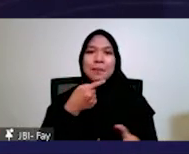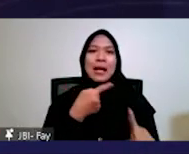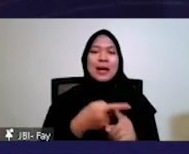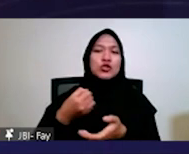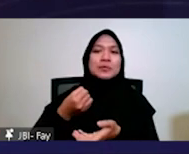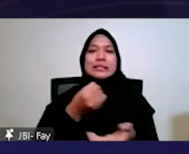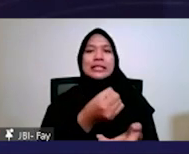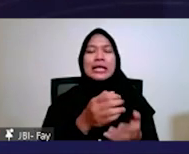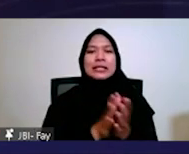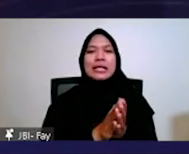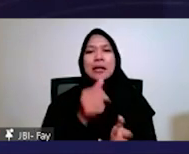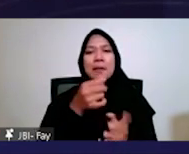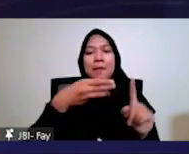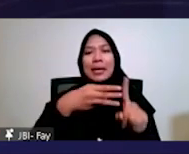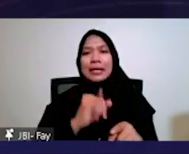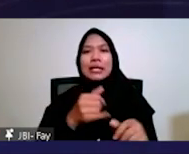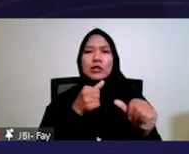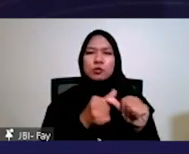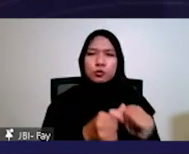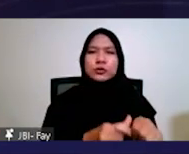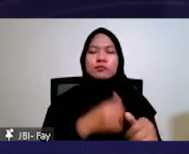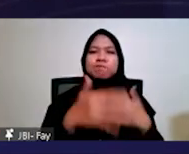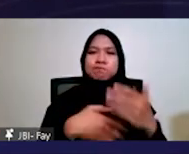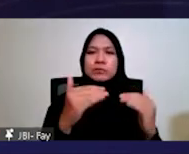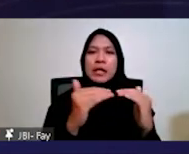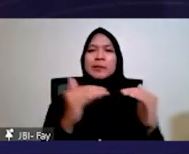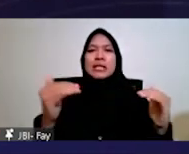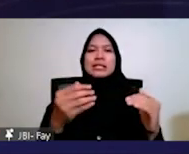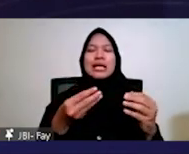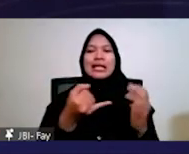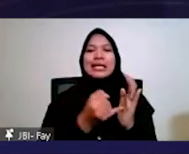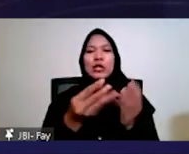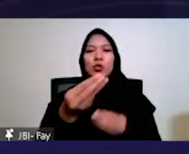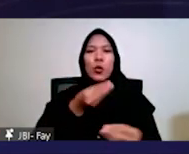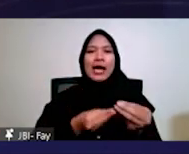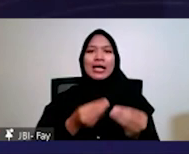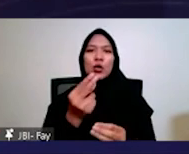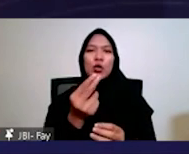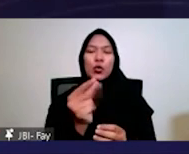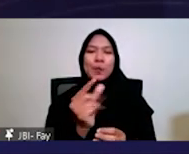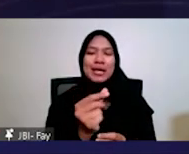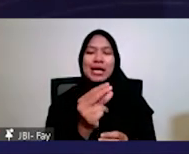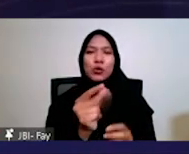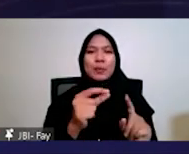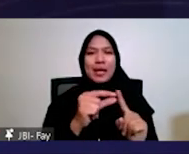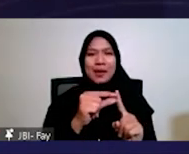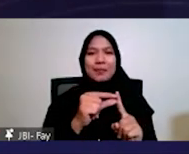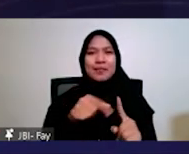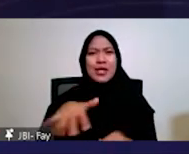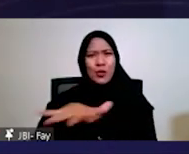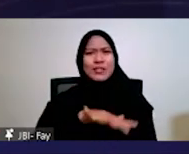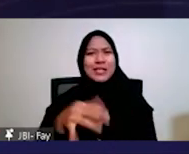bangsa juga terus melakukan stabilisasi nilai tukar Rupiah itulah kondisi terkini secara